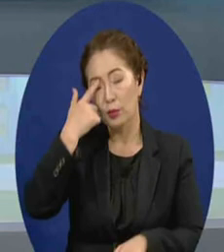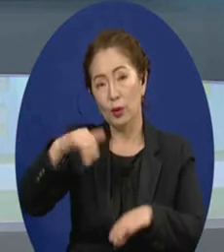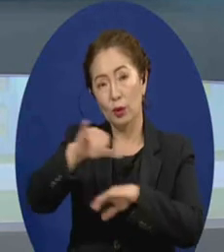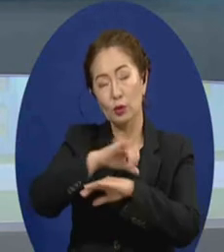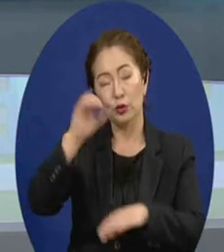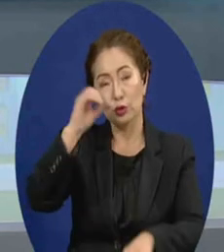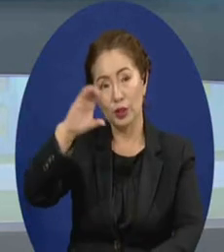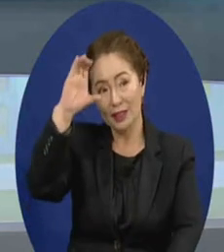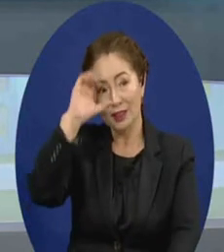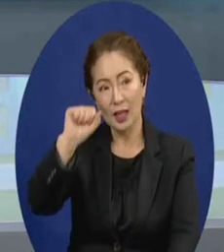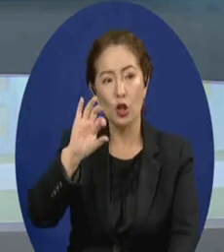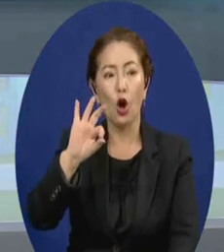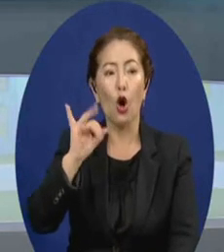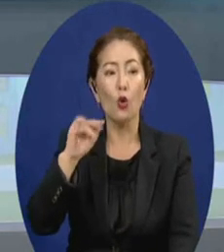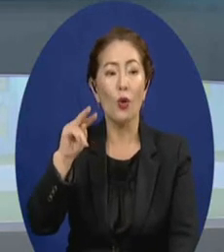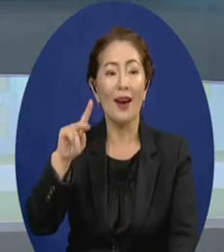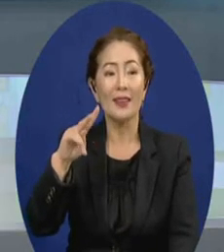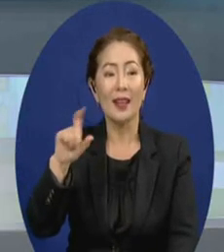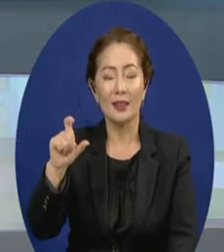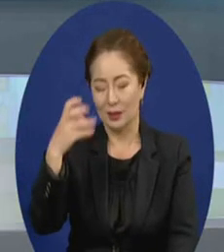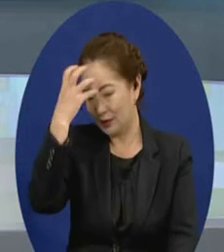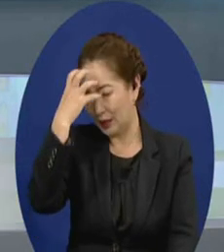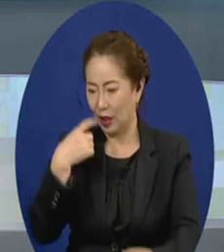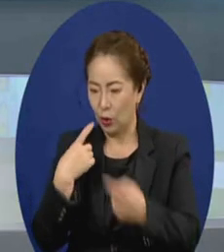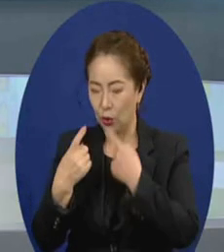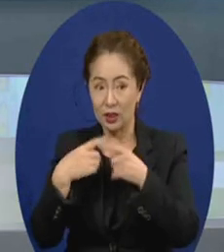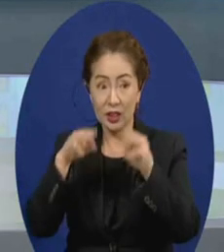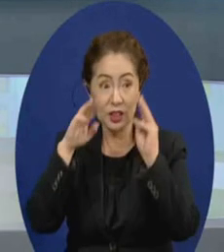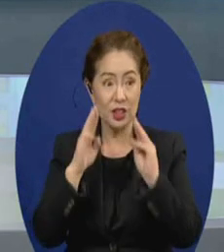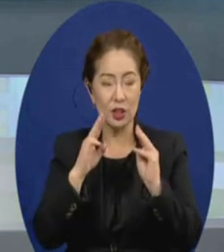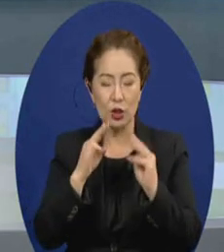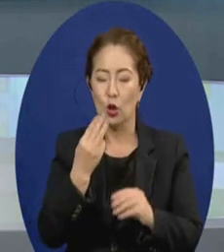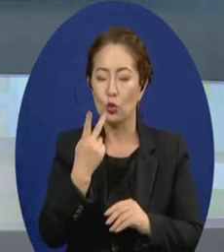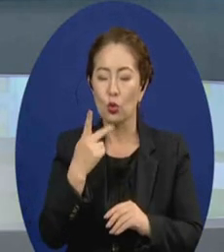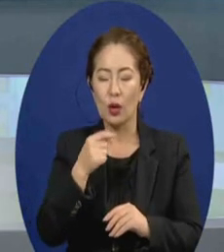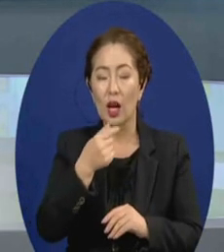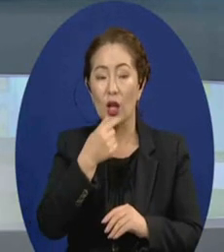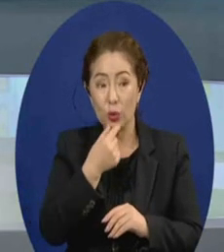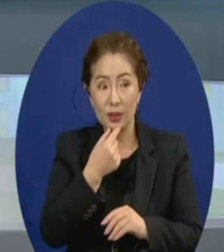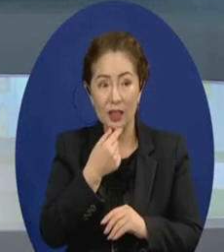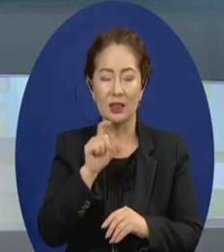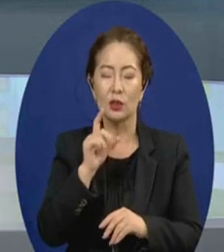Монгол улсын ерөнхий сайд оюун эрдэнэ засгийн газрын хуралдаанаар хэлэлцсэн шийдвэрлсэн шүглэлүлэгчийн эргэцүүлэн байдлын тухай хуулийн төслийг